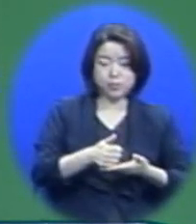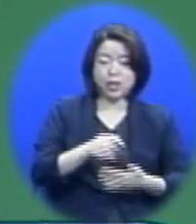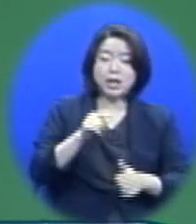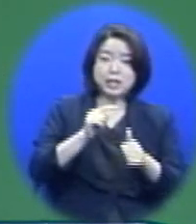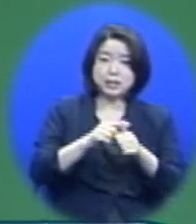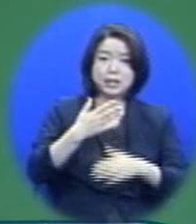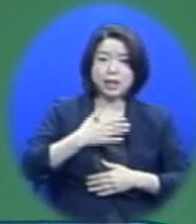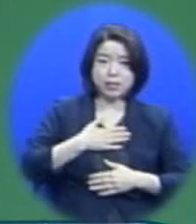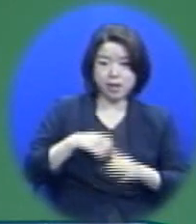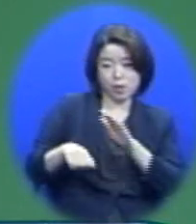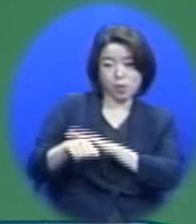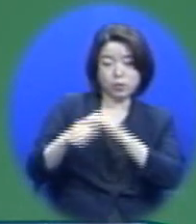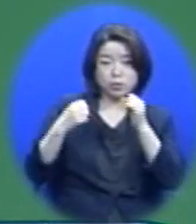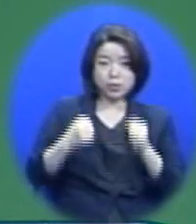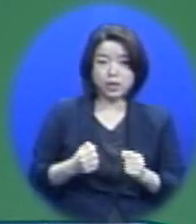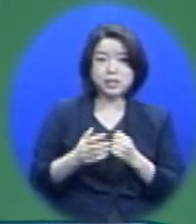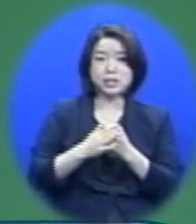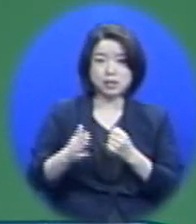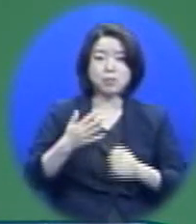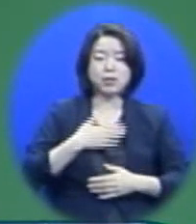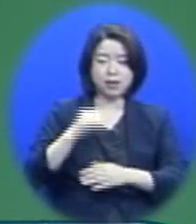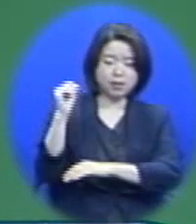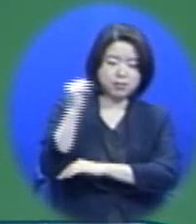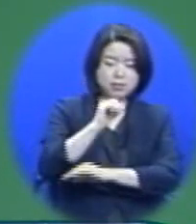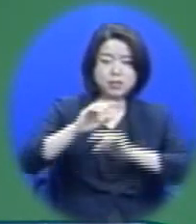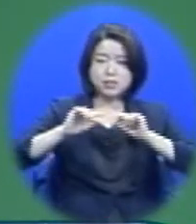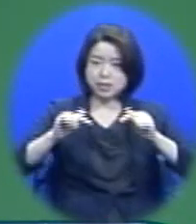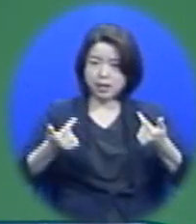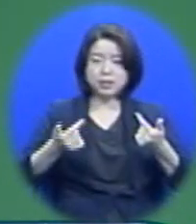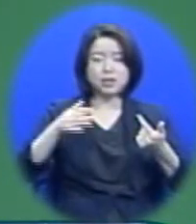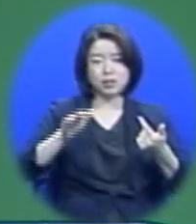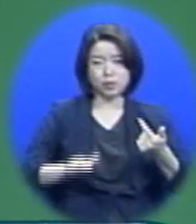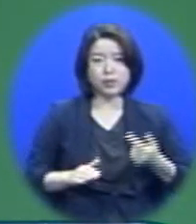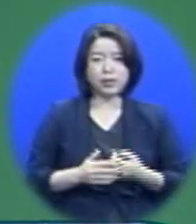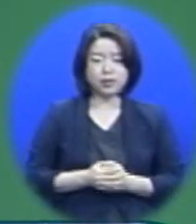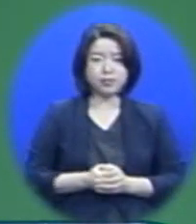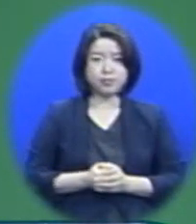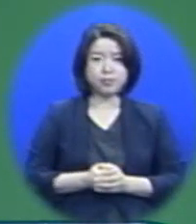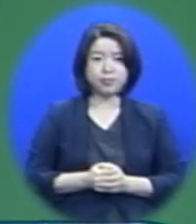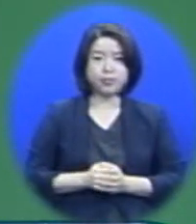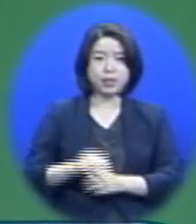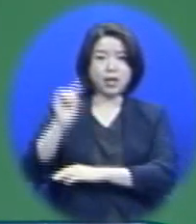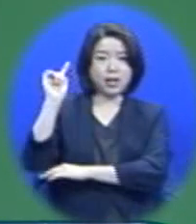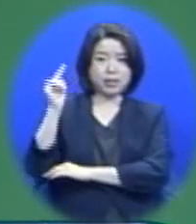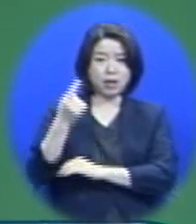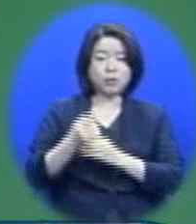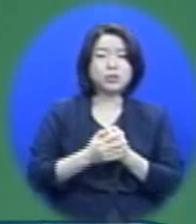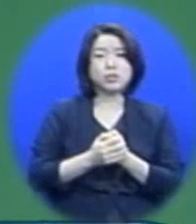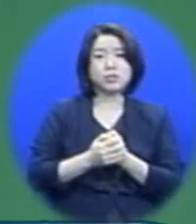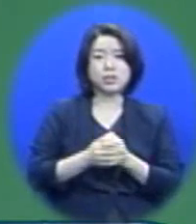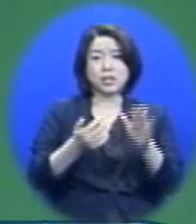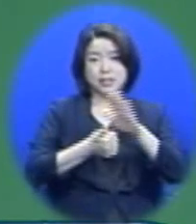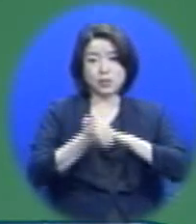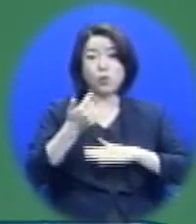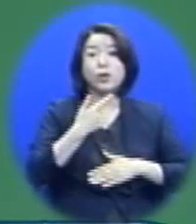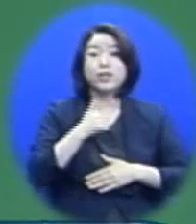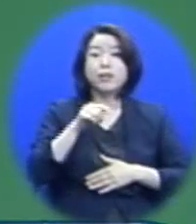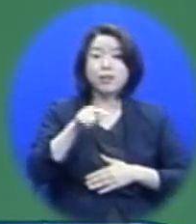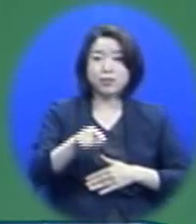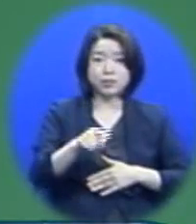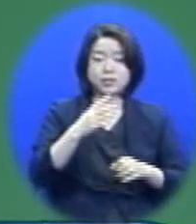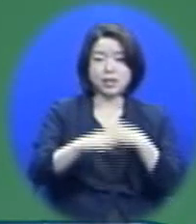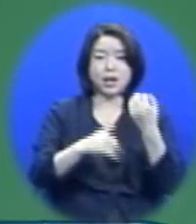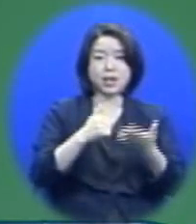나의 오른쪽에 계심으로 내가 흔들리지 아니하리라. 다윗이 소원했던 것은